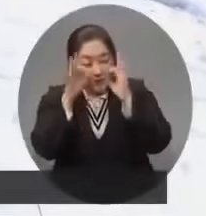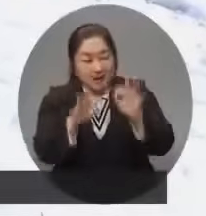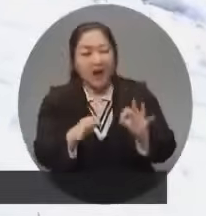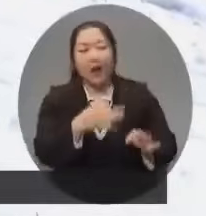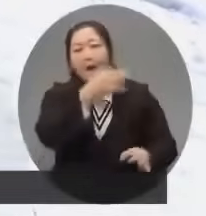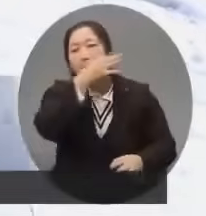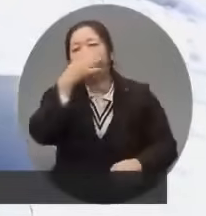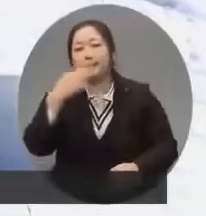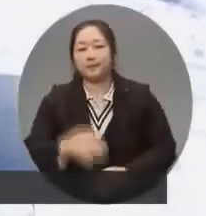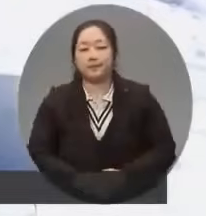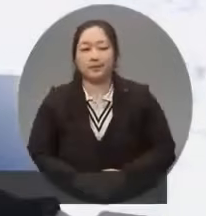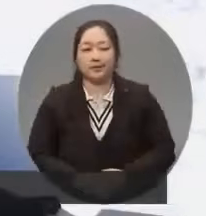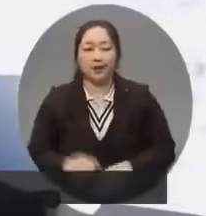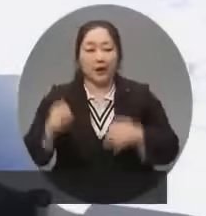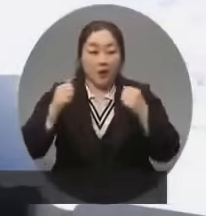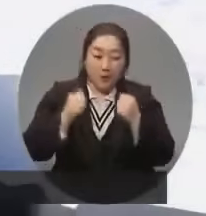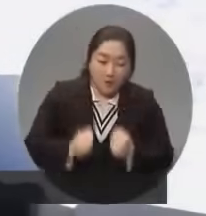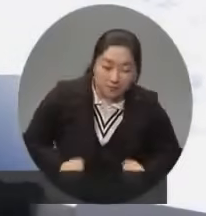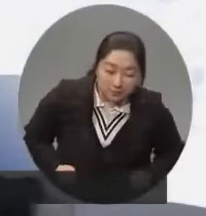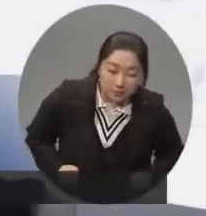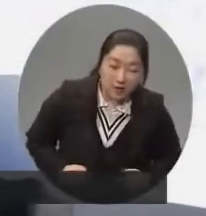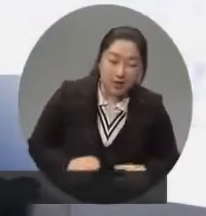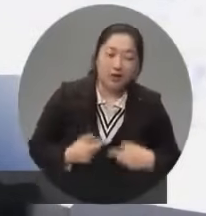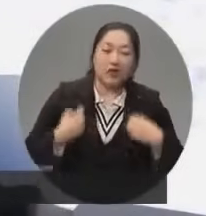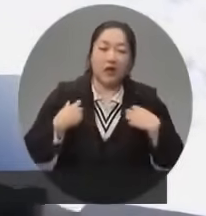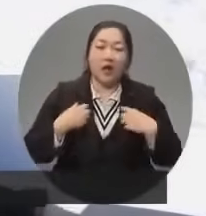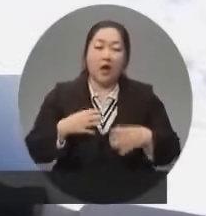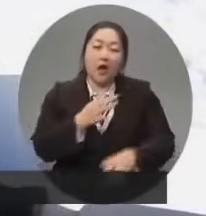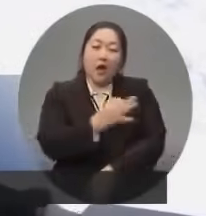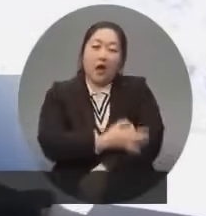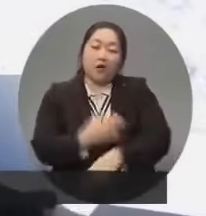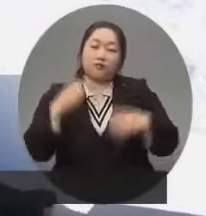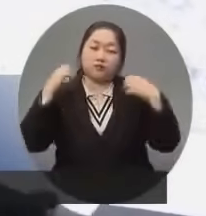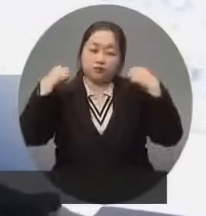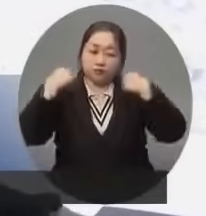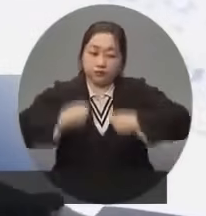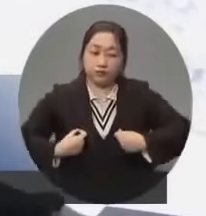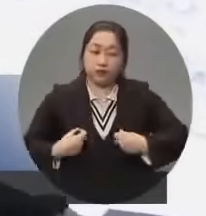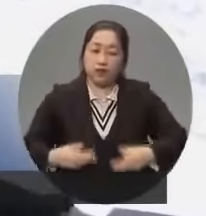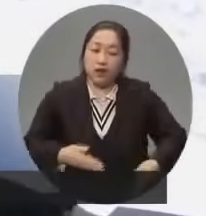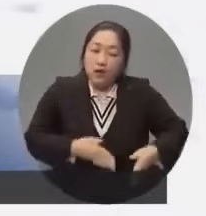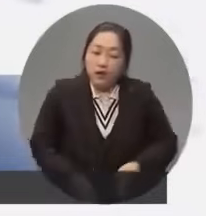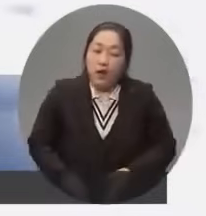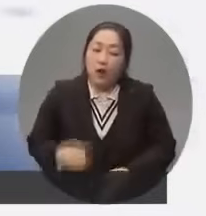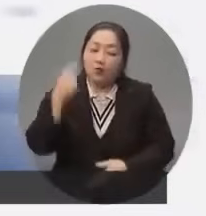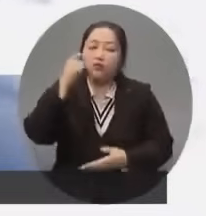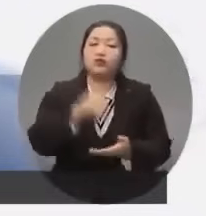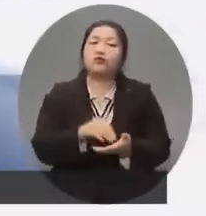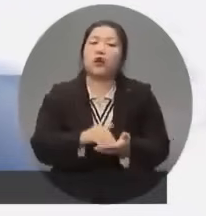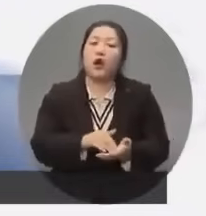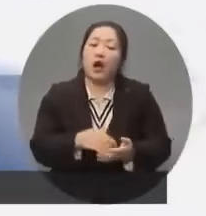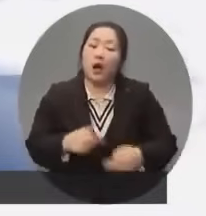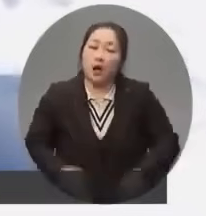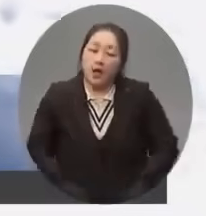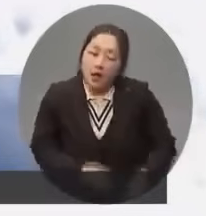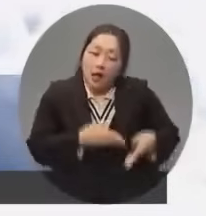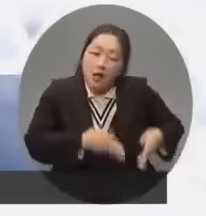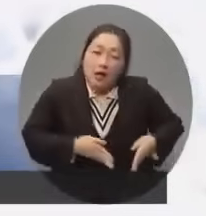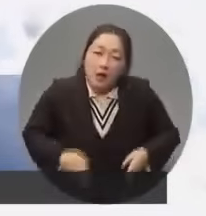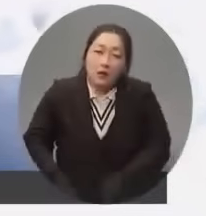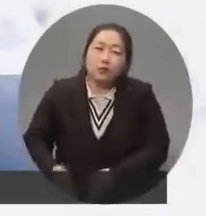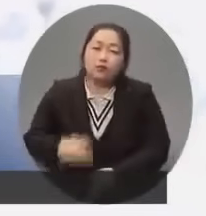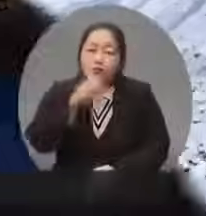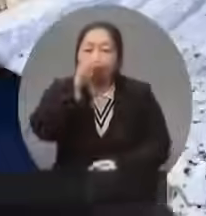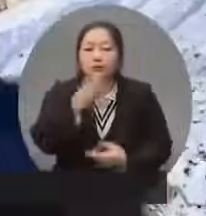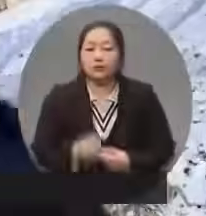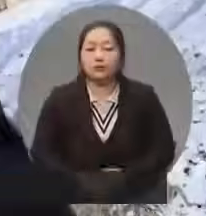여기 높아가지고 한번 왔어요. 그냥 후드티에 청바지만 입고 왔는데 너무 후회돼요. 지금 너무 안에 레깅스라도 입고 올